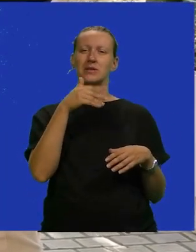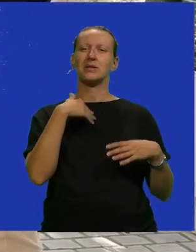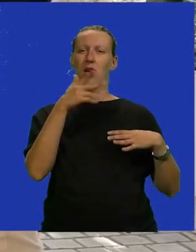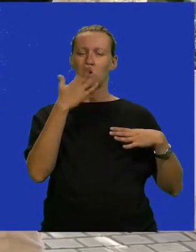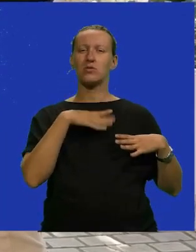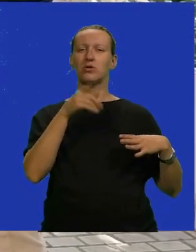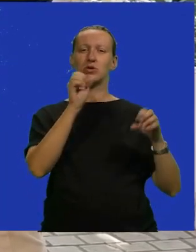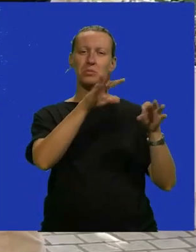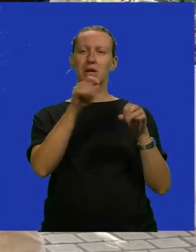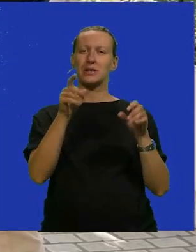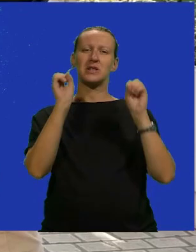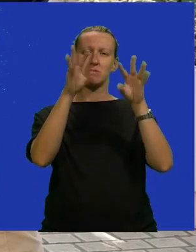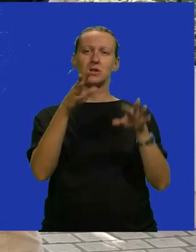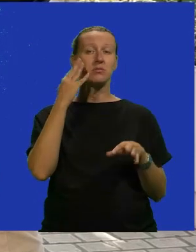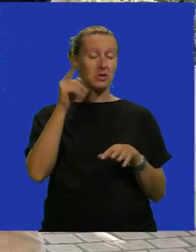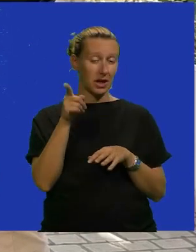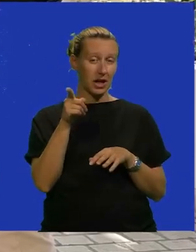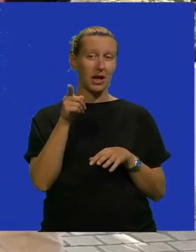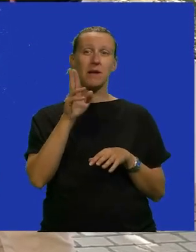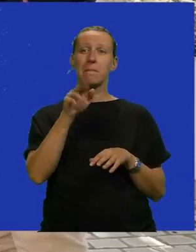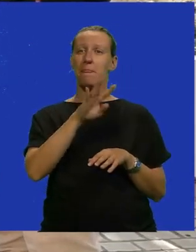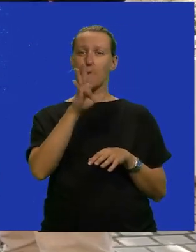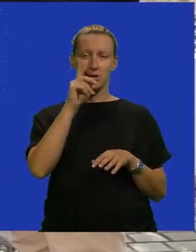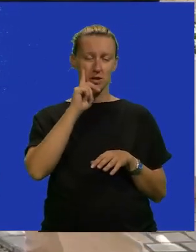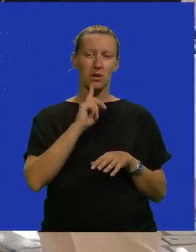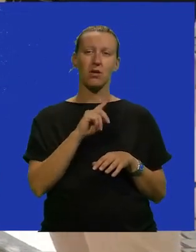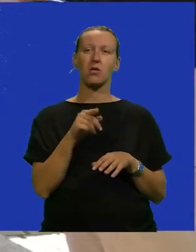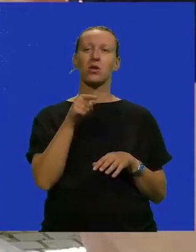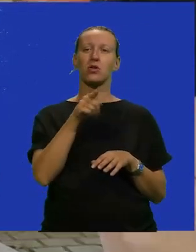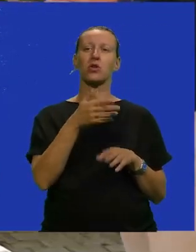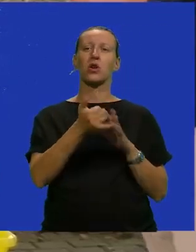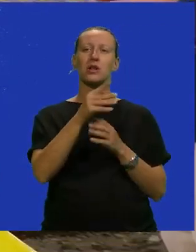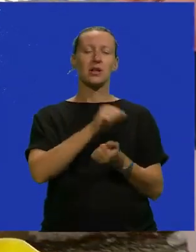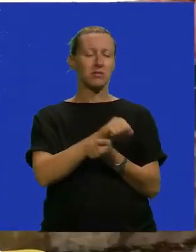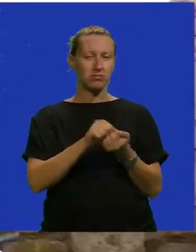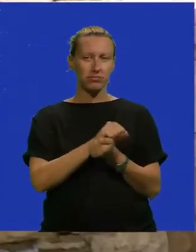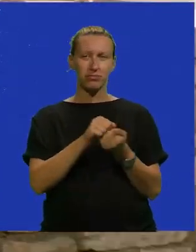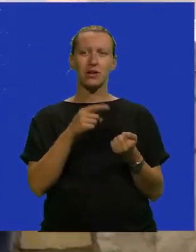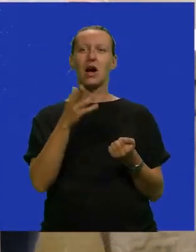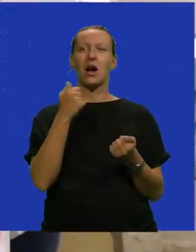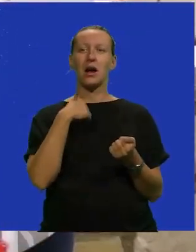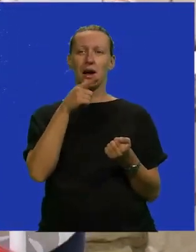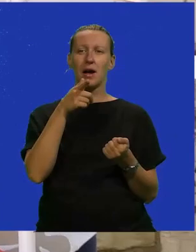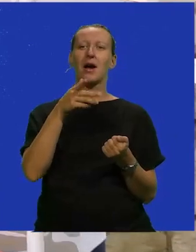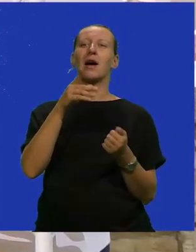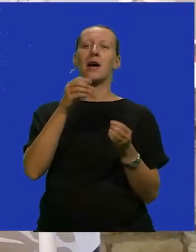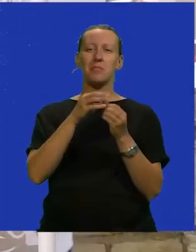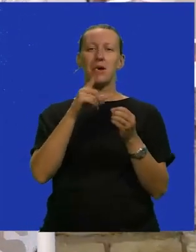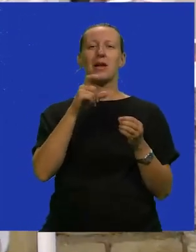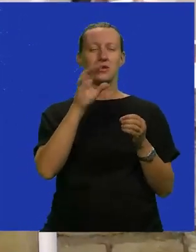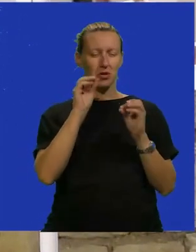Dušo, hoćeš mi baciti to u smeće, baka, a ima samo 4 godine. To ide u reciklažu, a ja velim, al te bandit